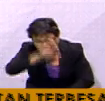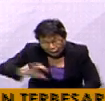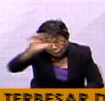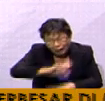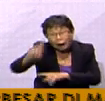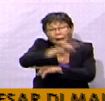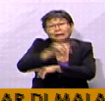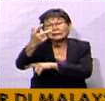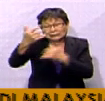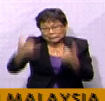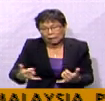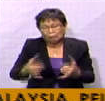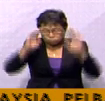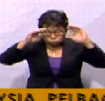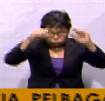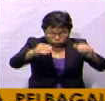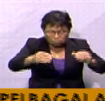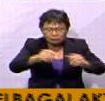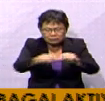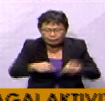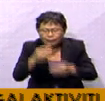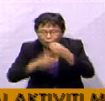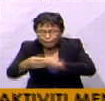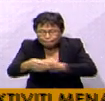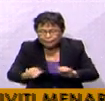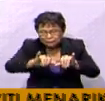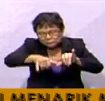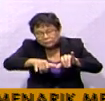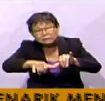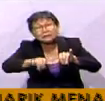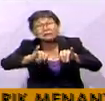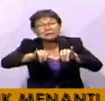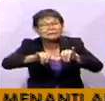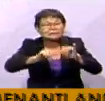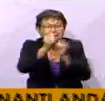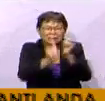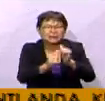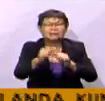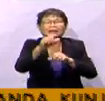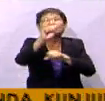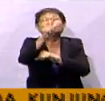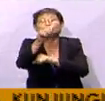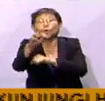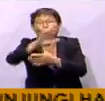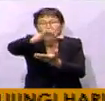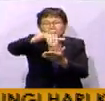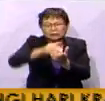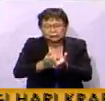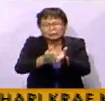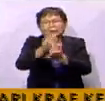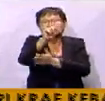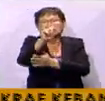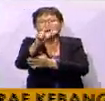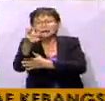hari ketiga hari ini menumpukan tempat makan, bilik jentera dan bahagian stor di tengah kapal. Tentera Laut Diraja